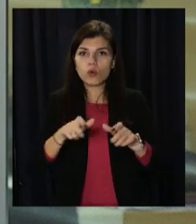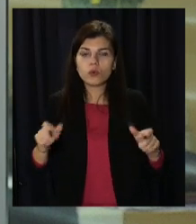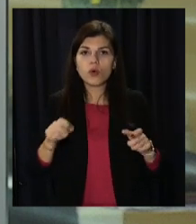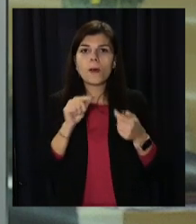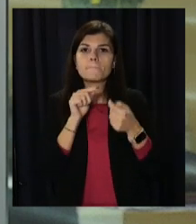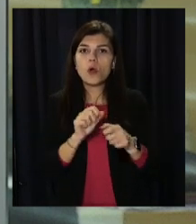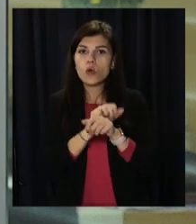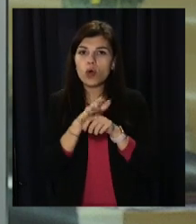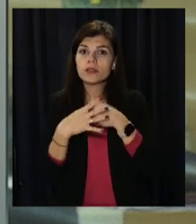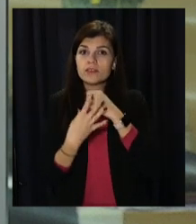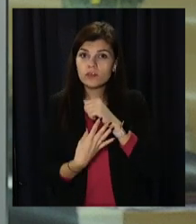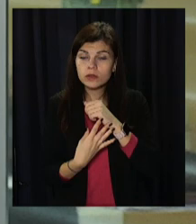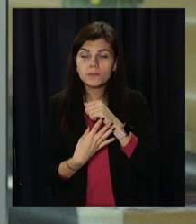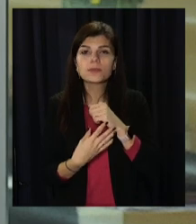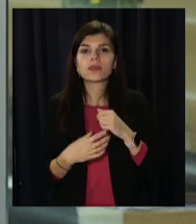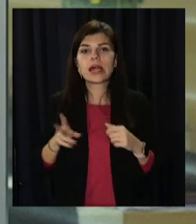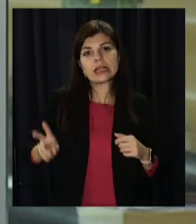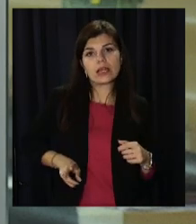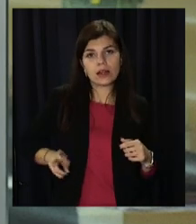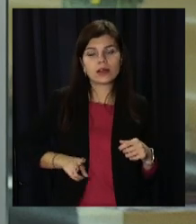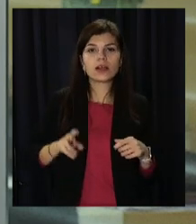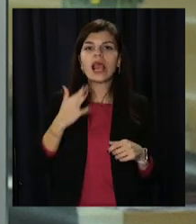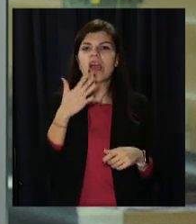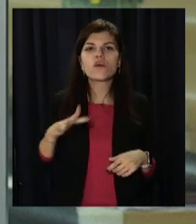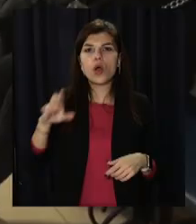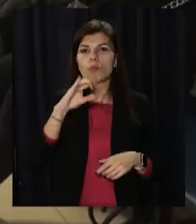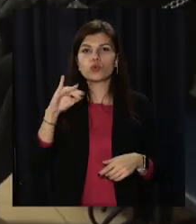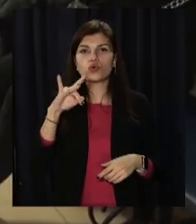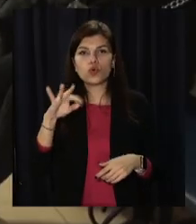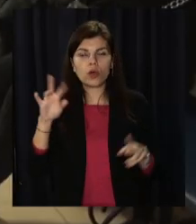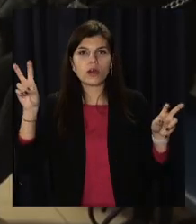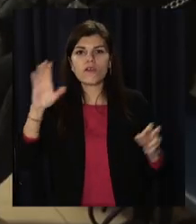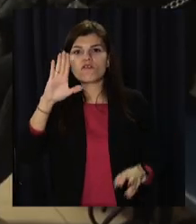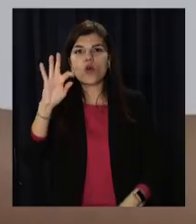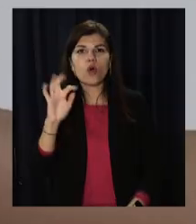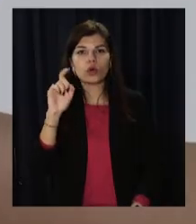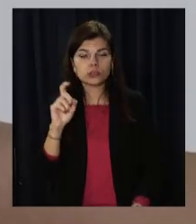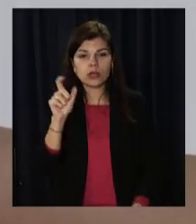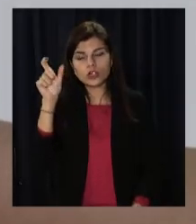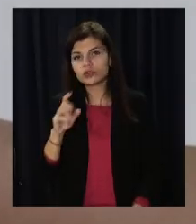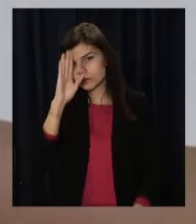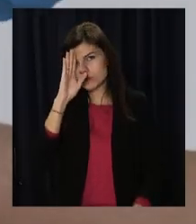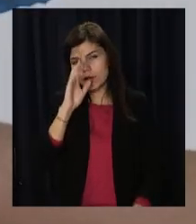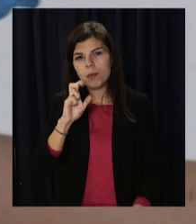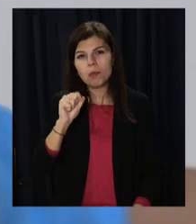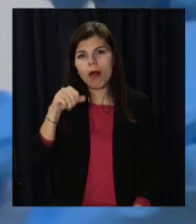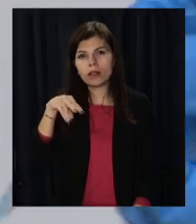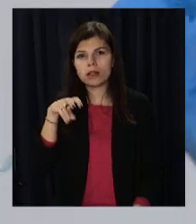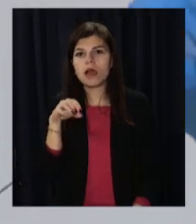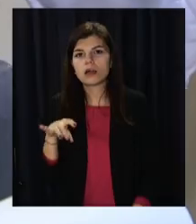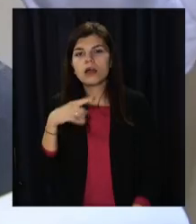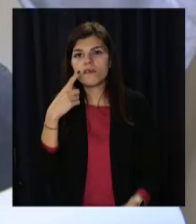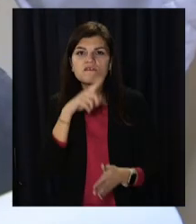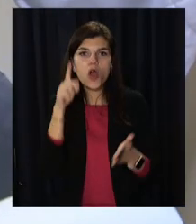проти COVID-19. За словами директора Європейського бюро ВООЗ Роба Батлера, треба провести дебати стосовно цього